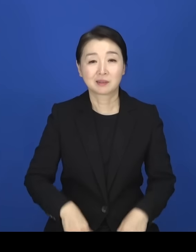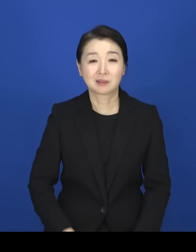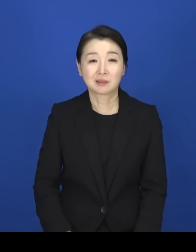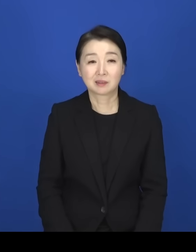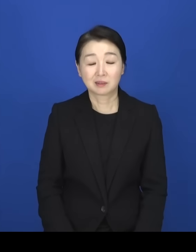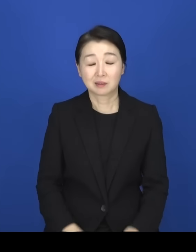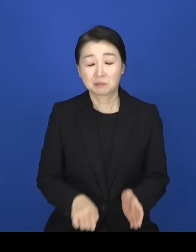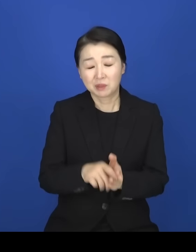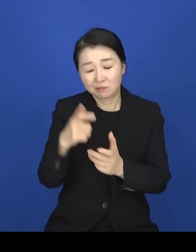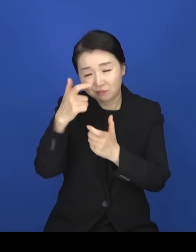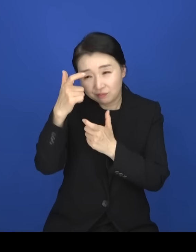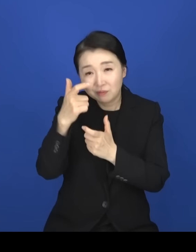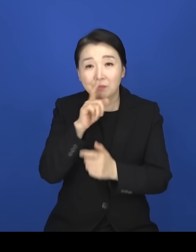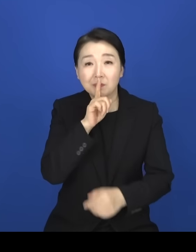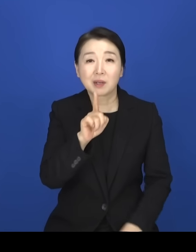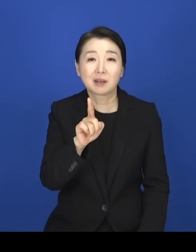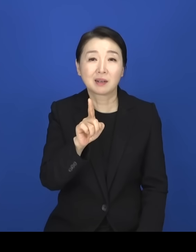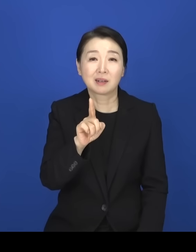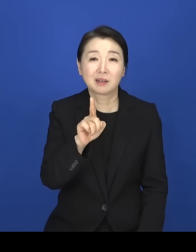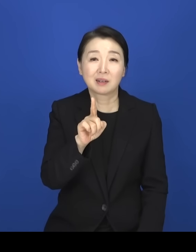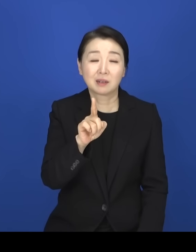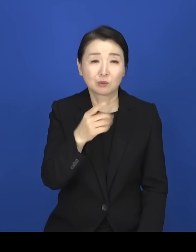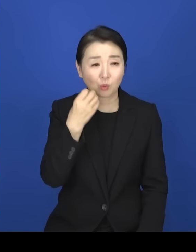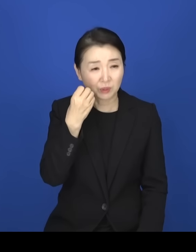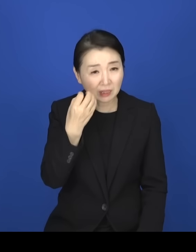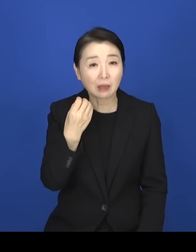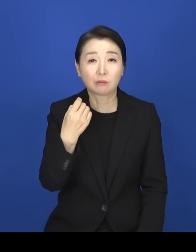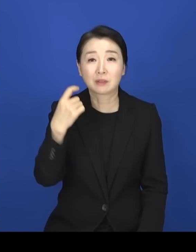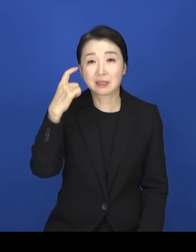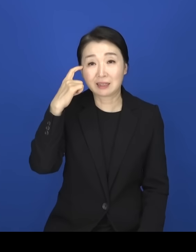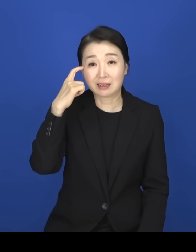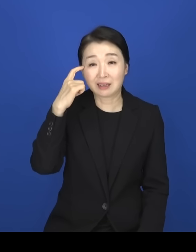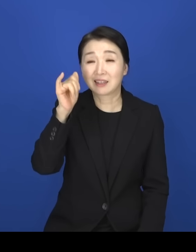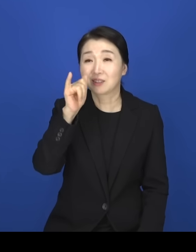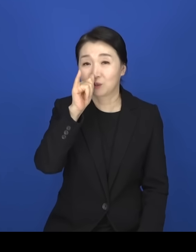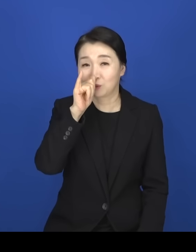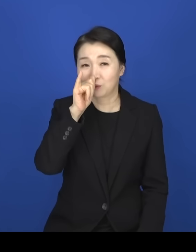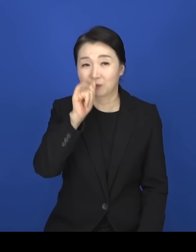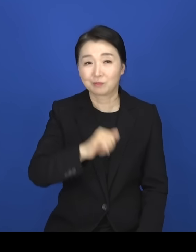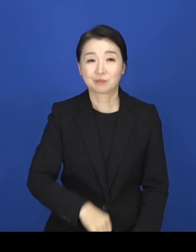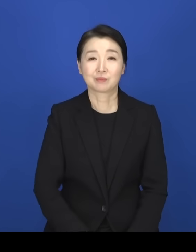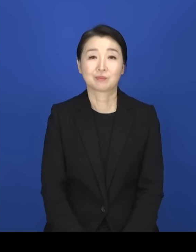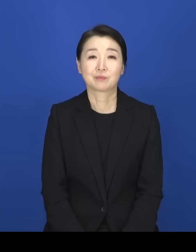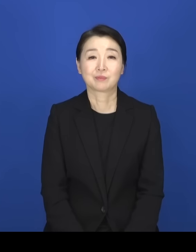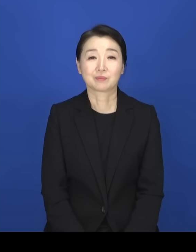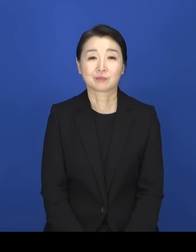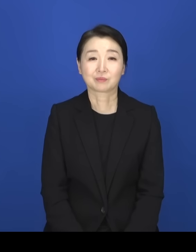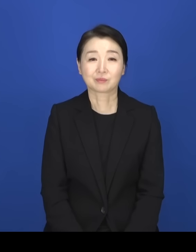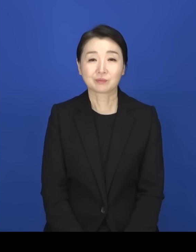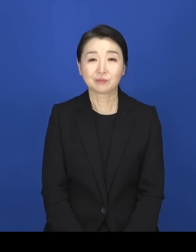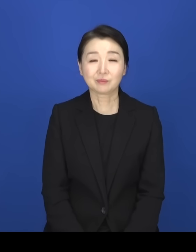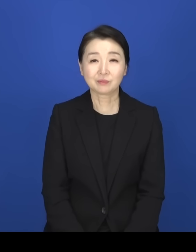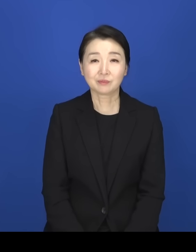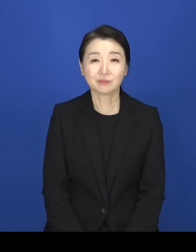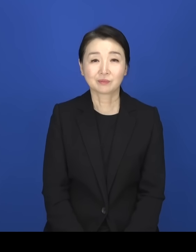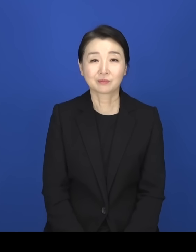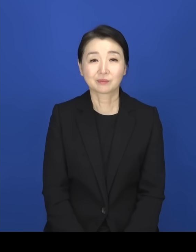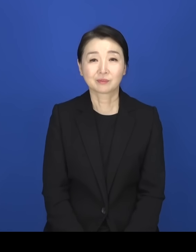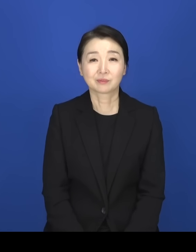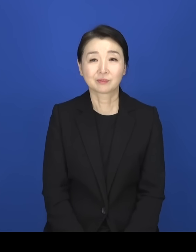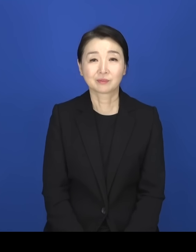너무 갔네. 조금 이상해졌구나 이런 생각을 하는 예, 친구들도 대화를 안 해보면 있어요.